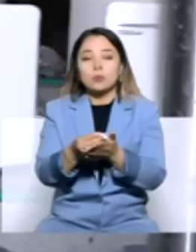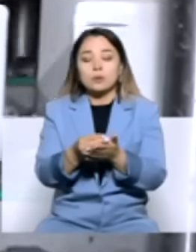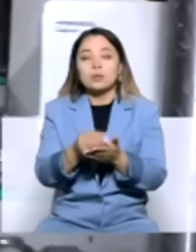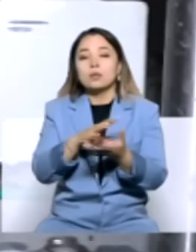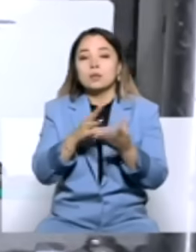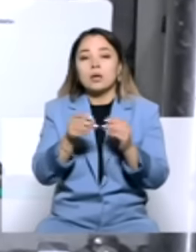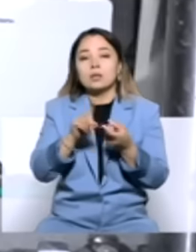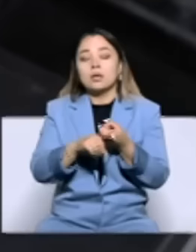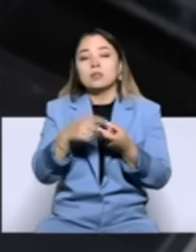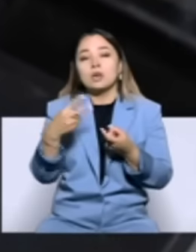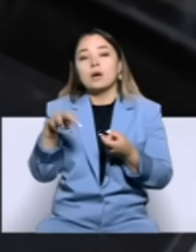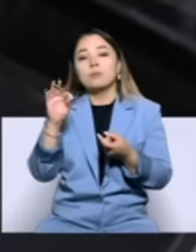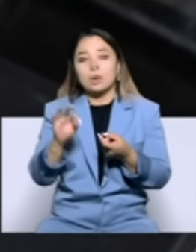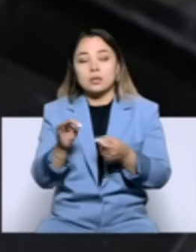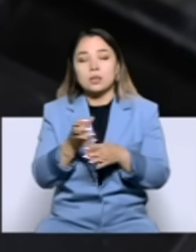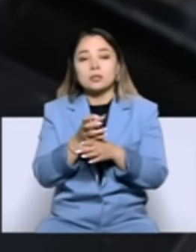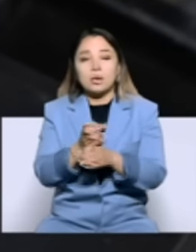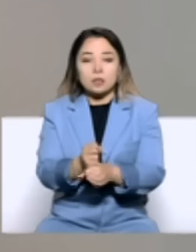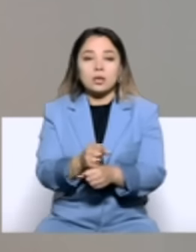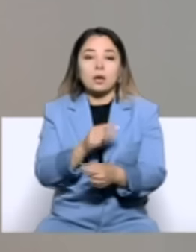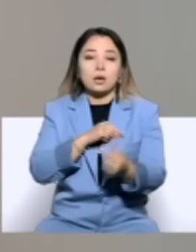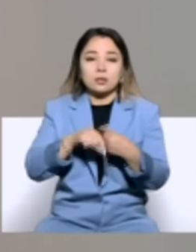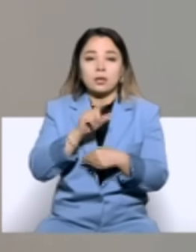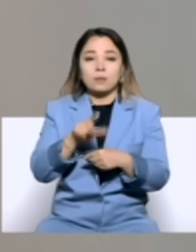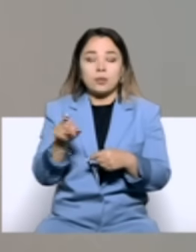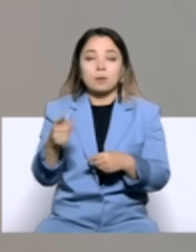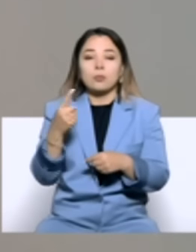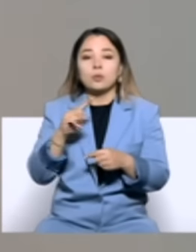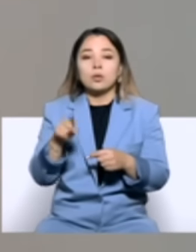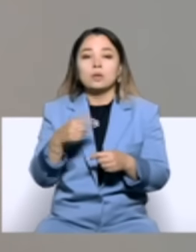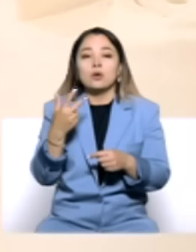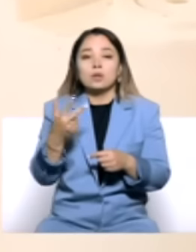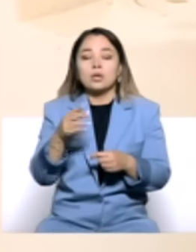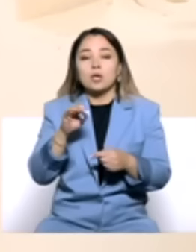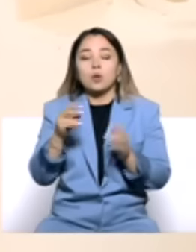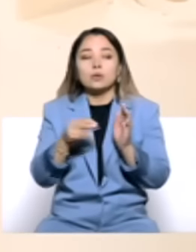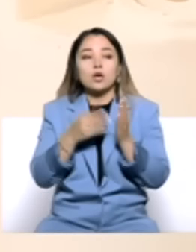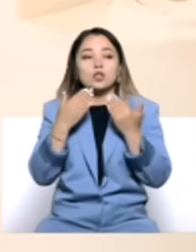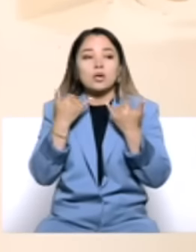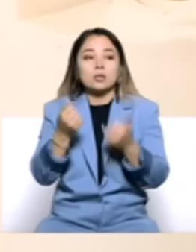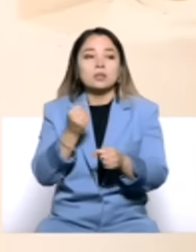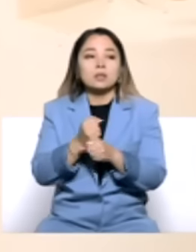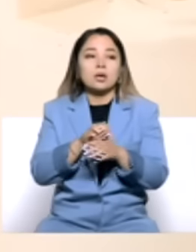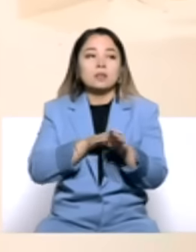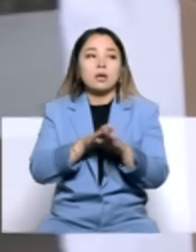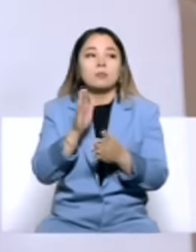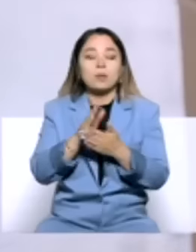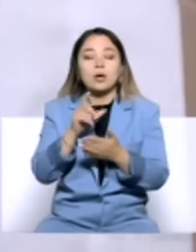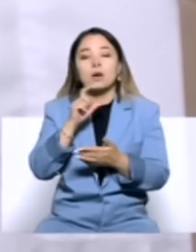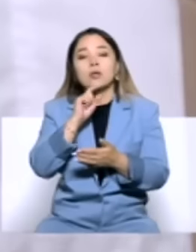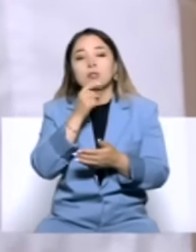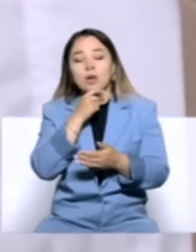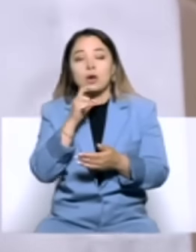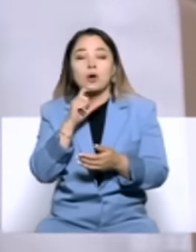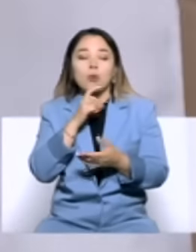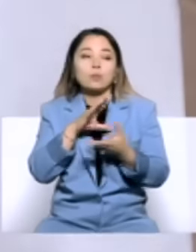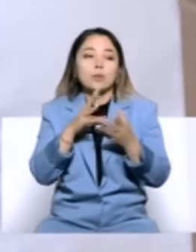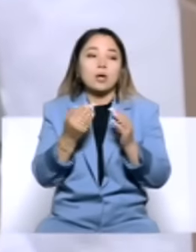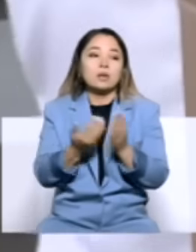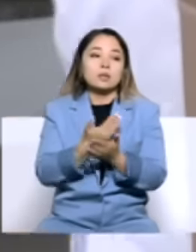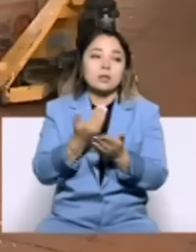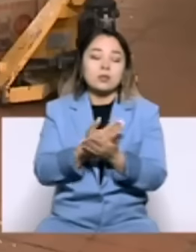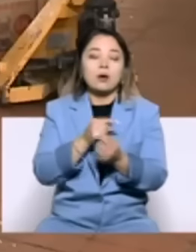кемінде 20%-ға қысқартып, кәсіпкерлерге жылына 1,3 триллион теңге жеңілдік жасаймыз деп отыр. Экономистер экономикадағы